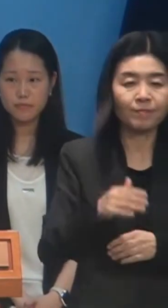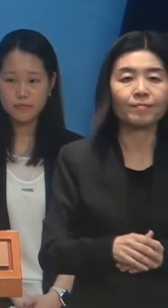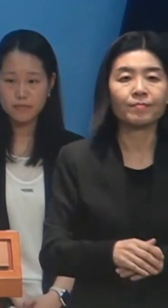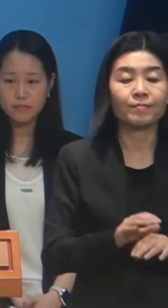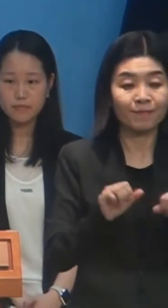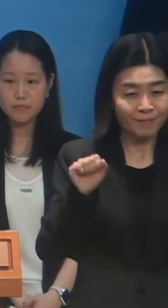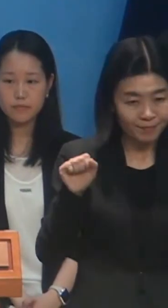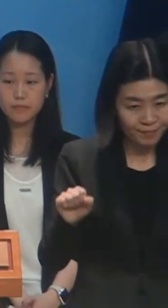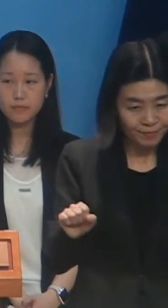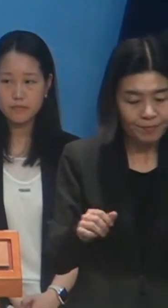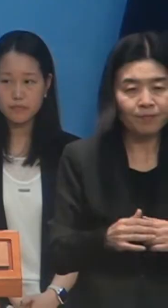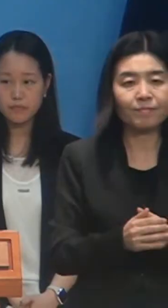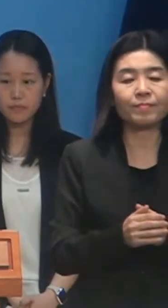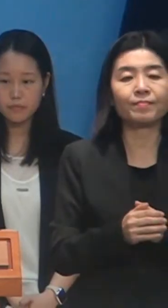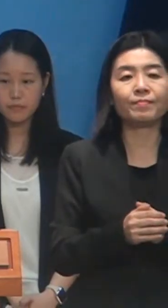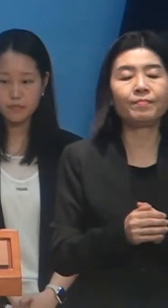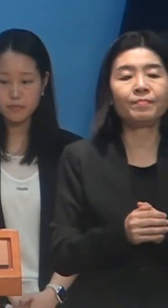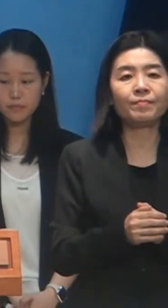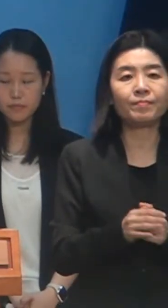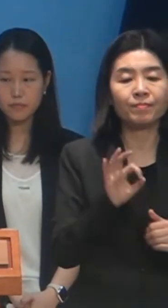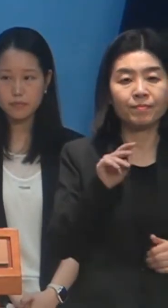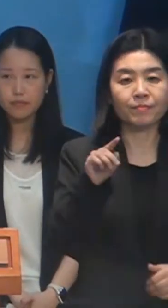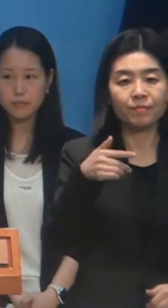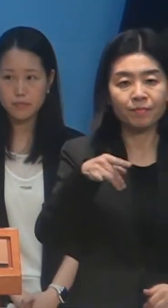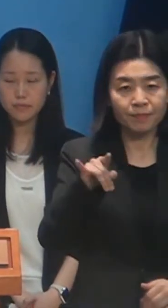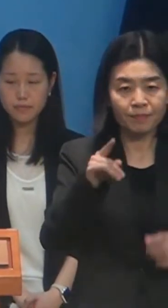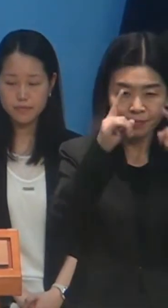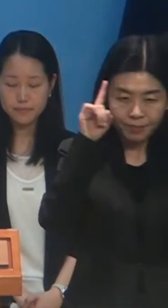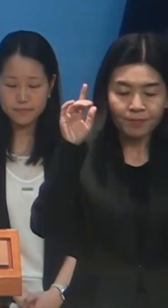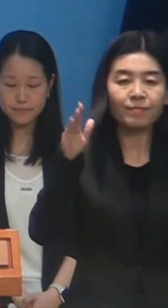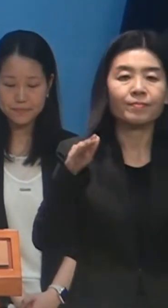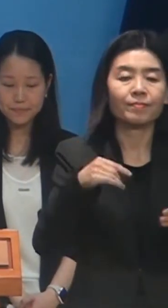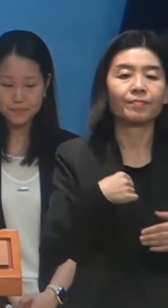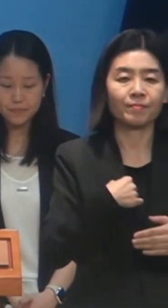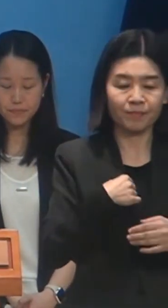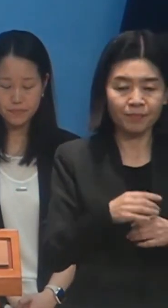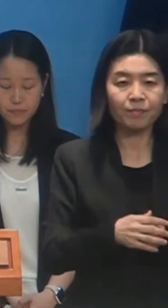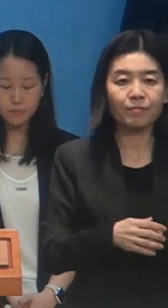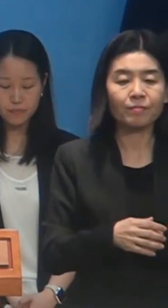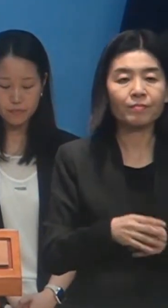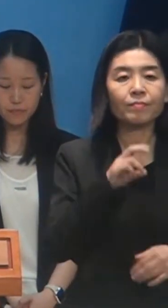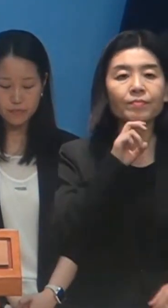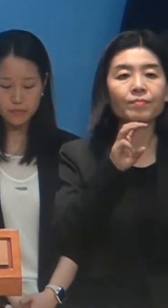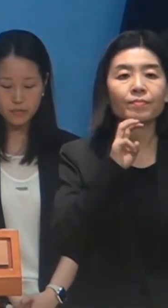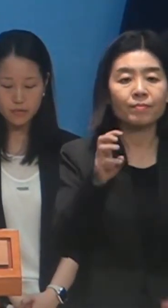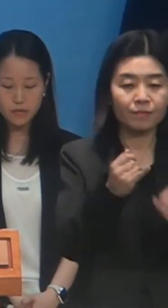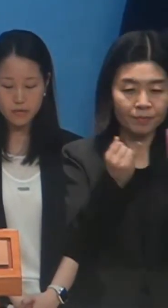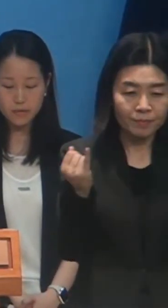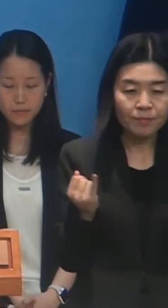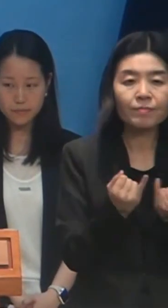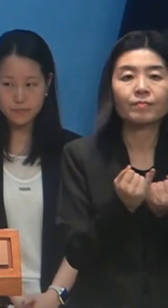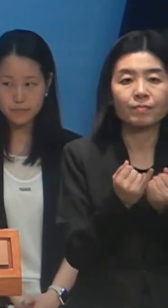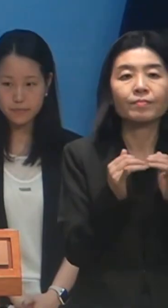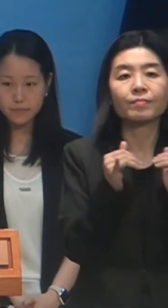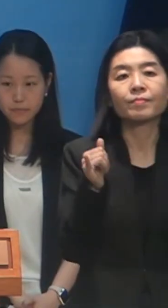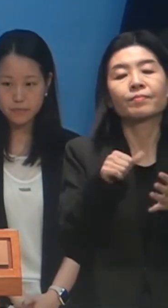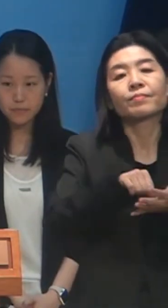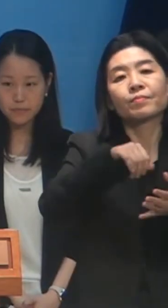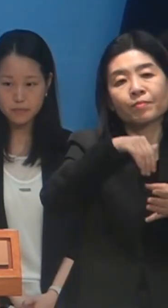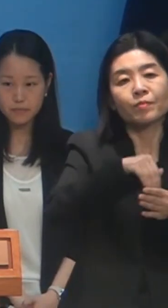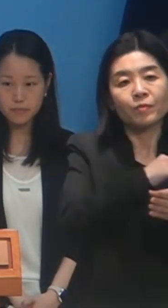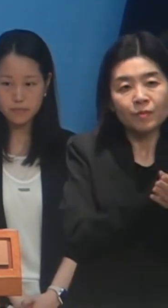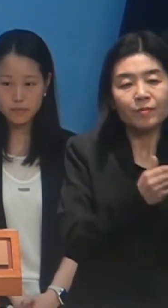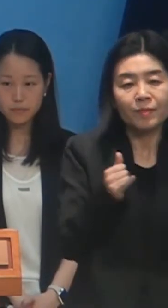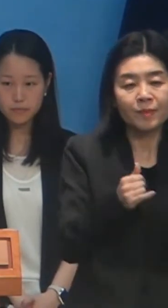안녕하십니까. 저는 연세대학교 보건대학원에 재학 중인 최다솔입니다. 지금부터 2030 여성 유권자들의 뜻을 담은